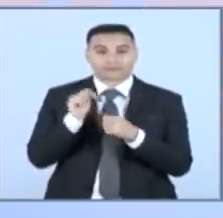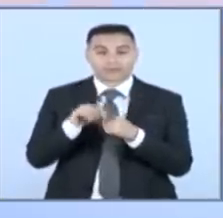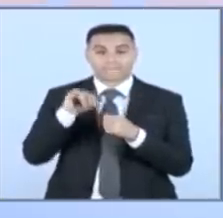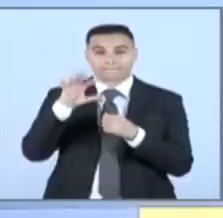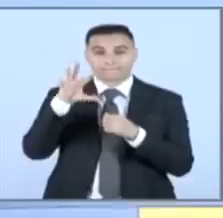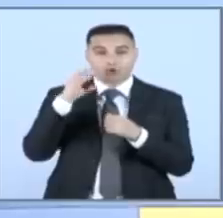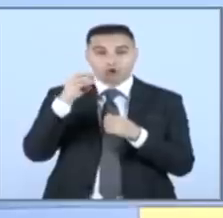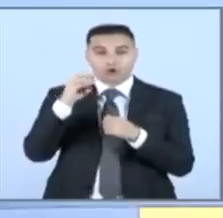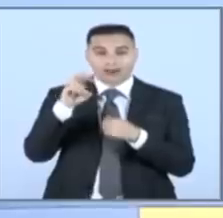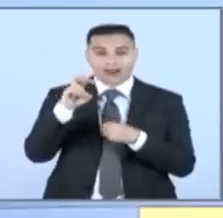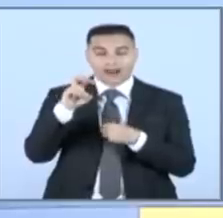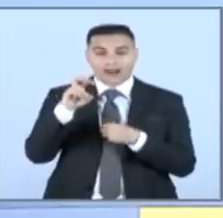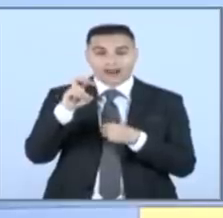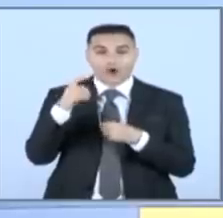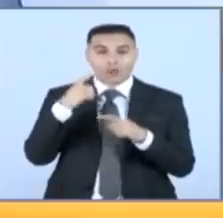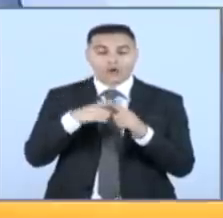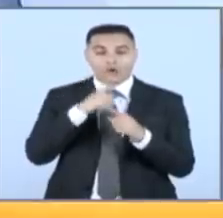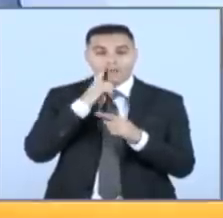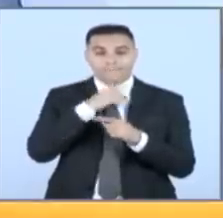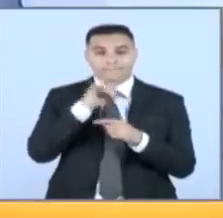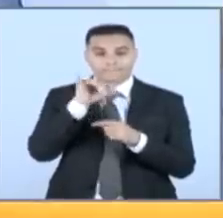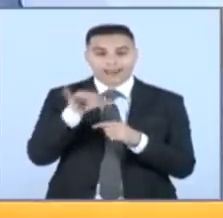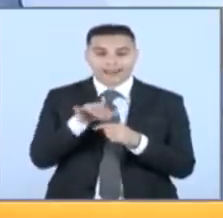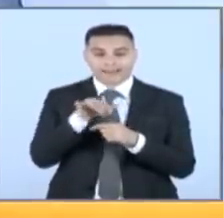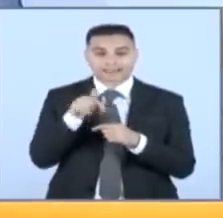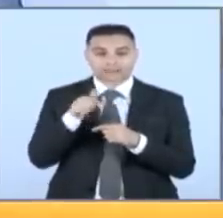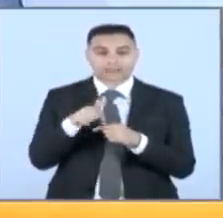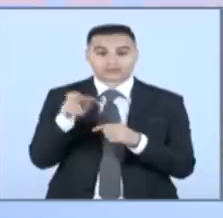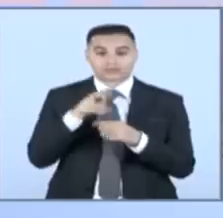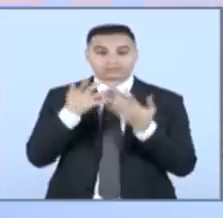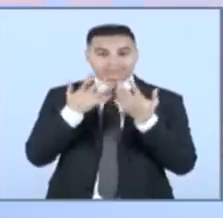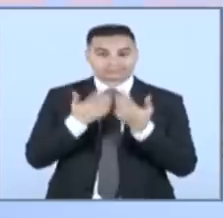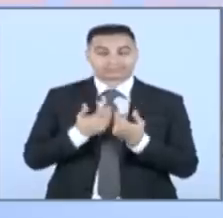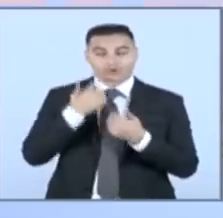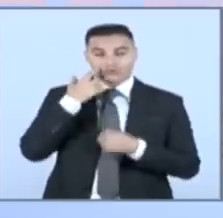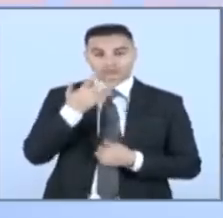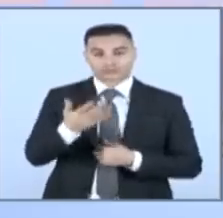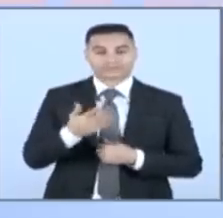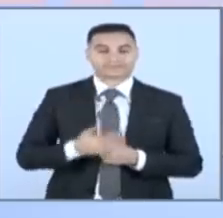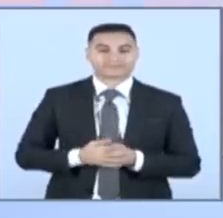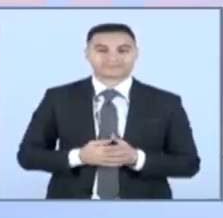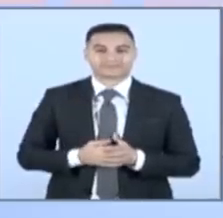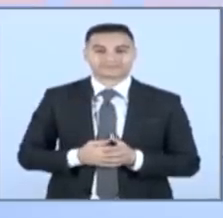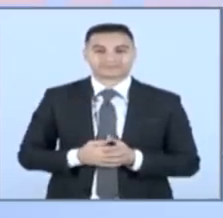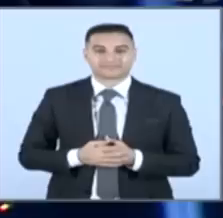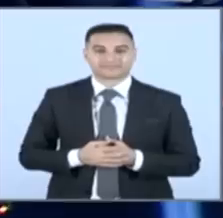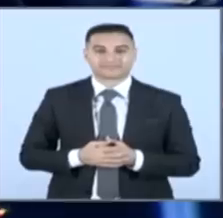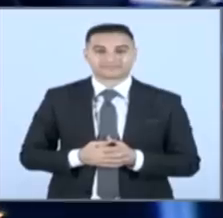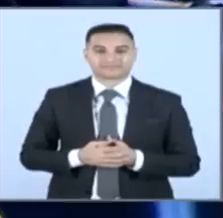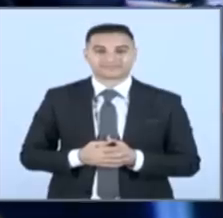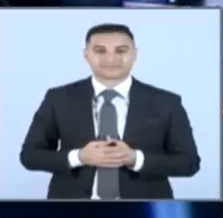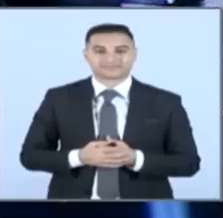مهجة طبعاً، ومدام مي، مي ومهجة، مهجة ومي. قدرات ذهنية، والسؤال